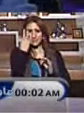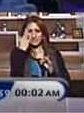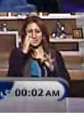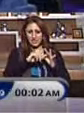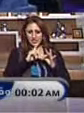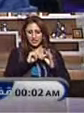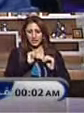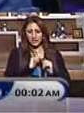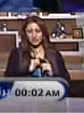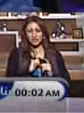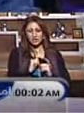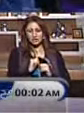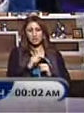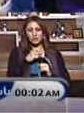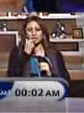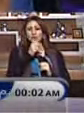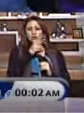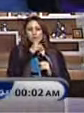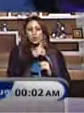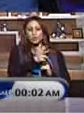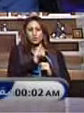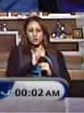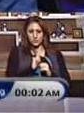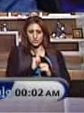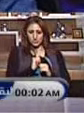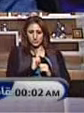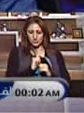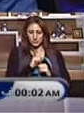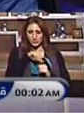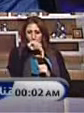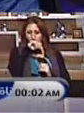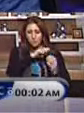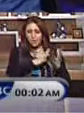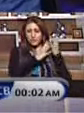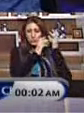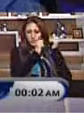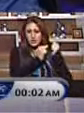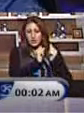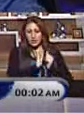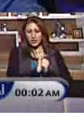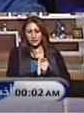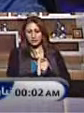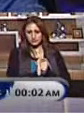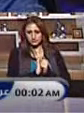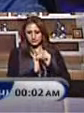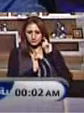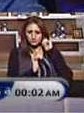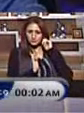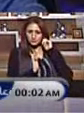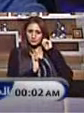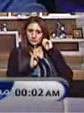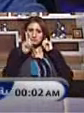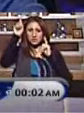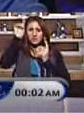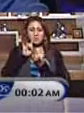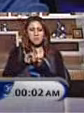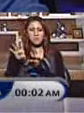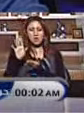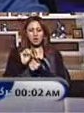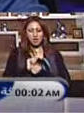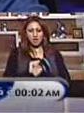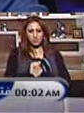الصديق ابت ان يقال لرسول الله مثل هذا الكلام قالت وعليكم اللعنه ابناء القلادات والخنازير